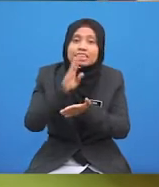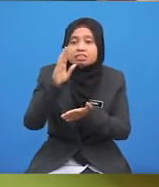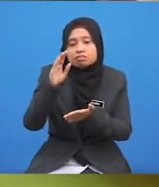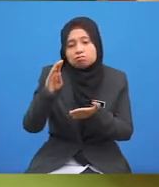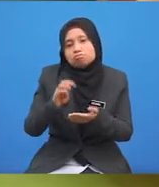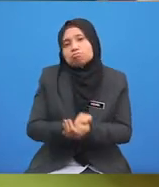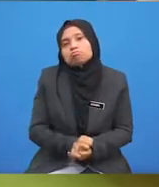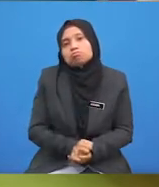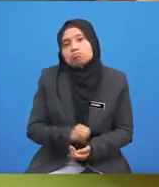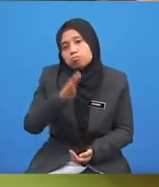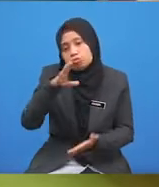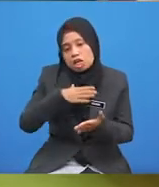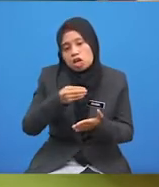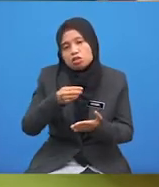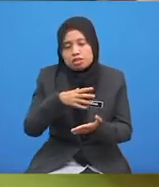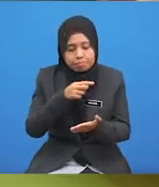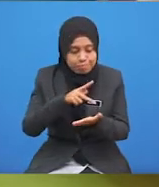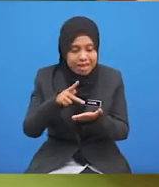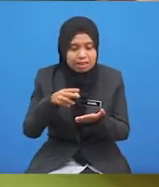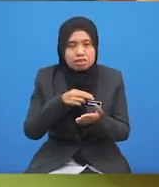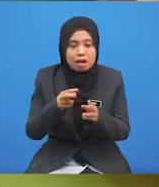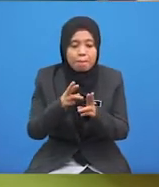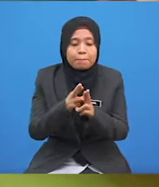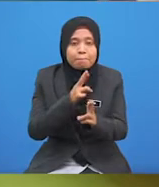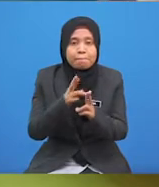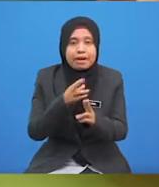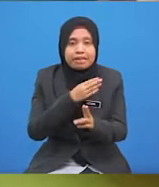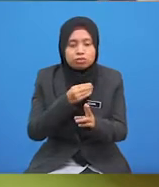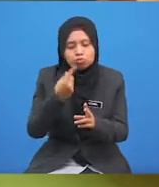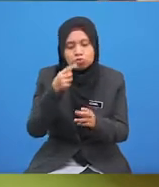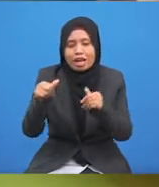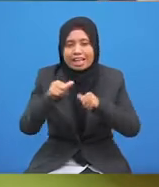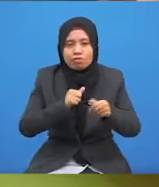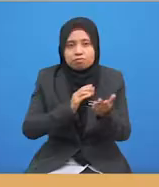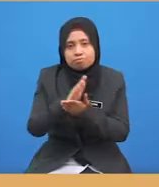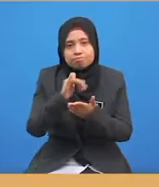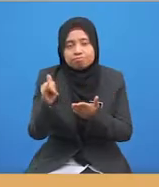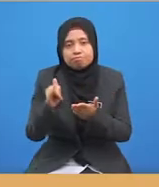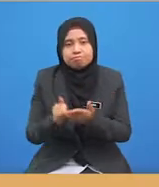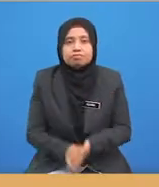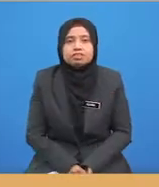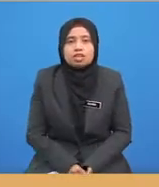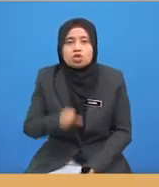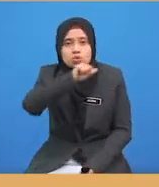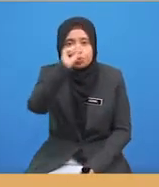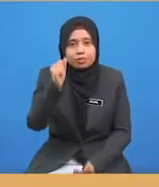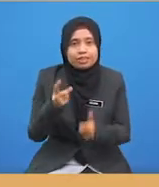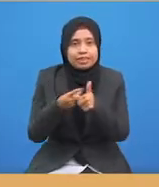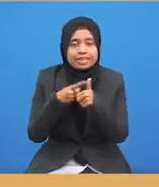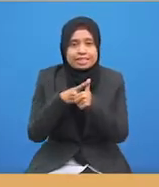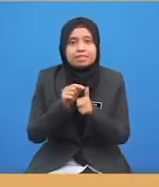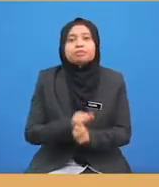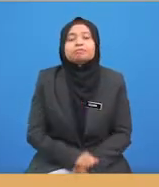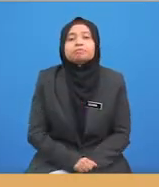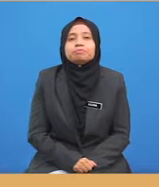kajang, sebatang pen dan pembaris untuk aktiviti seterusnya. Soalannya berbunyi seperti ini.